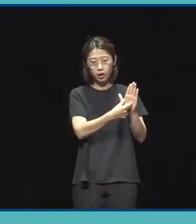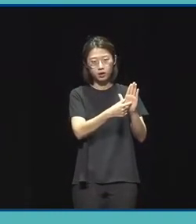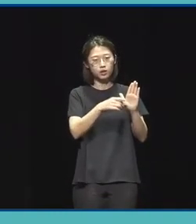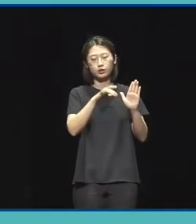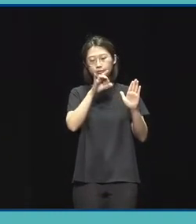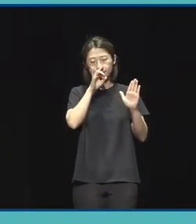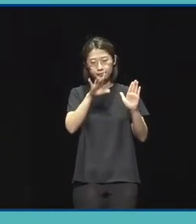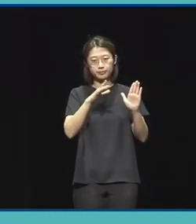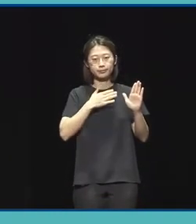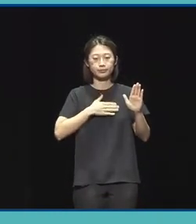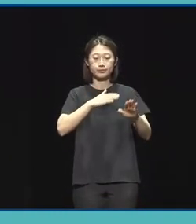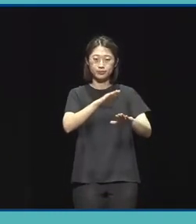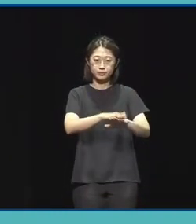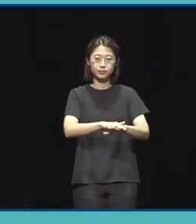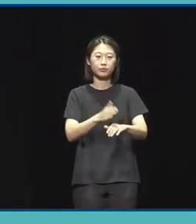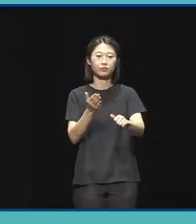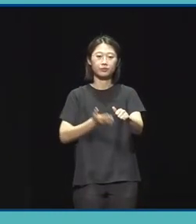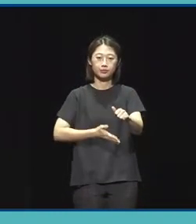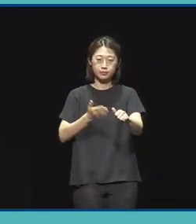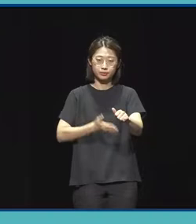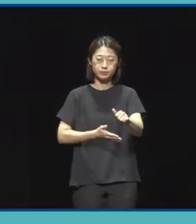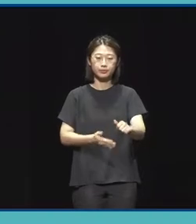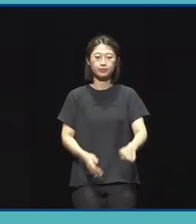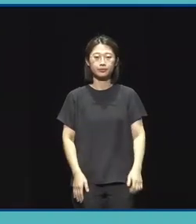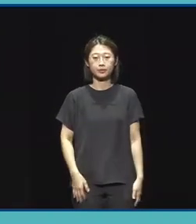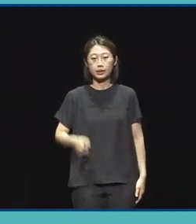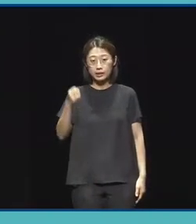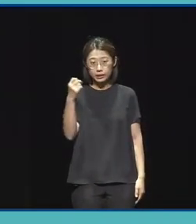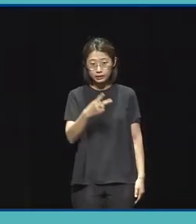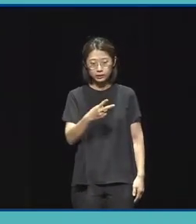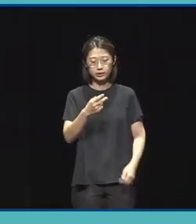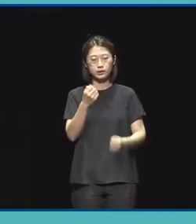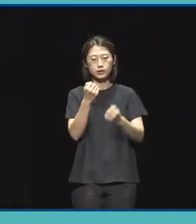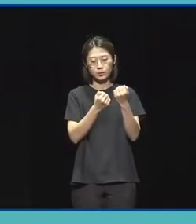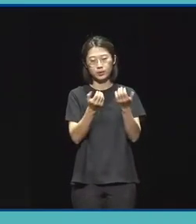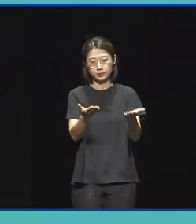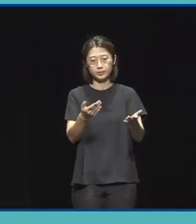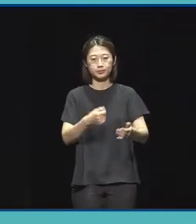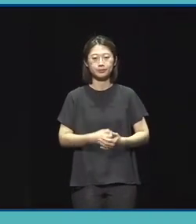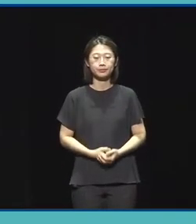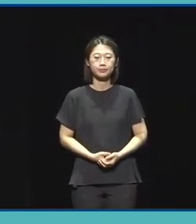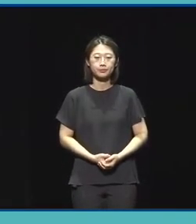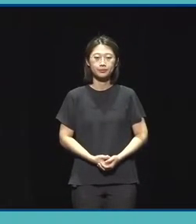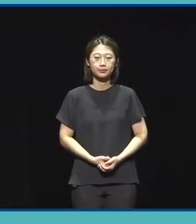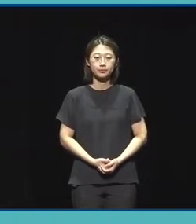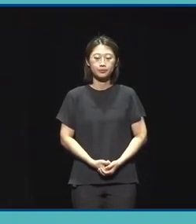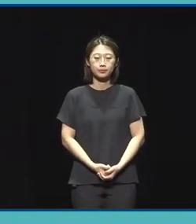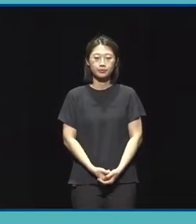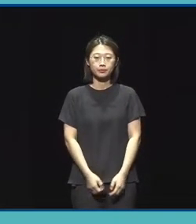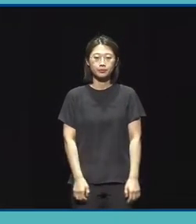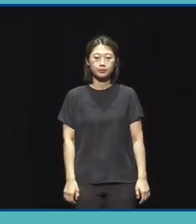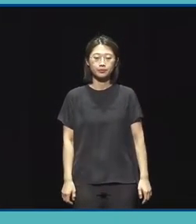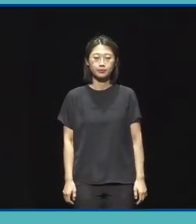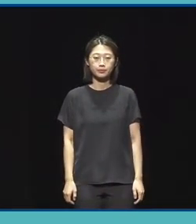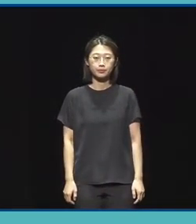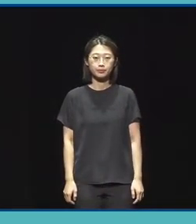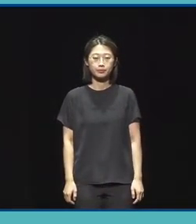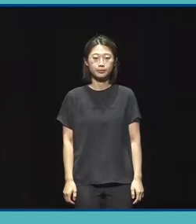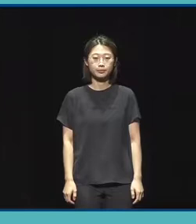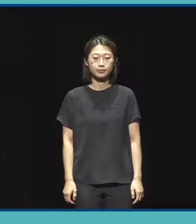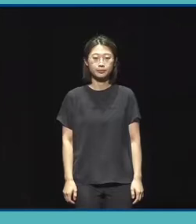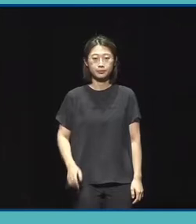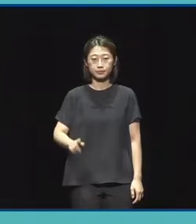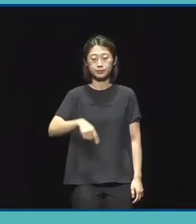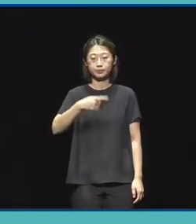내용들을 절대 작성하시면 안 된다는 점을 다시 한번 주지 시켜 드리겠습니다 네